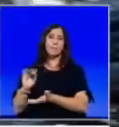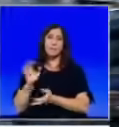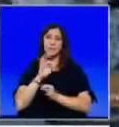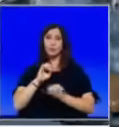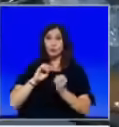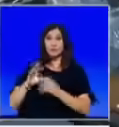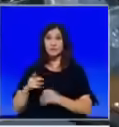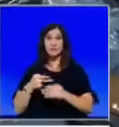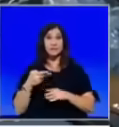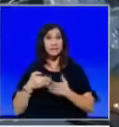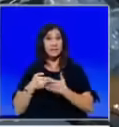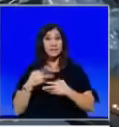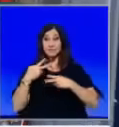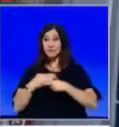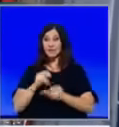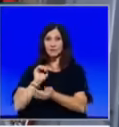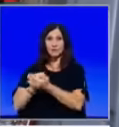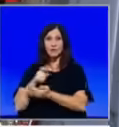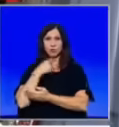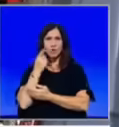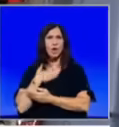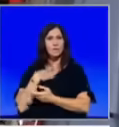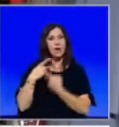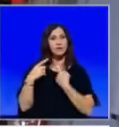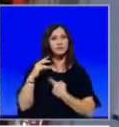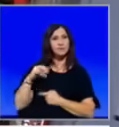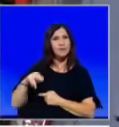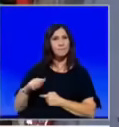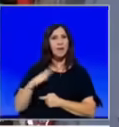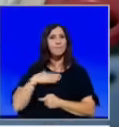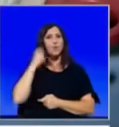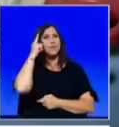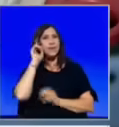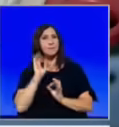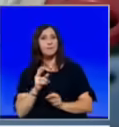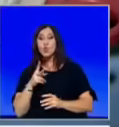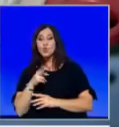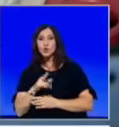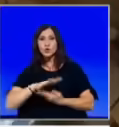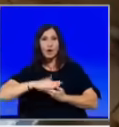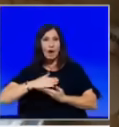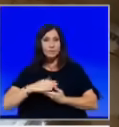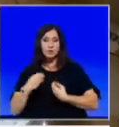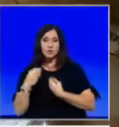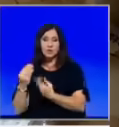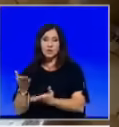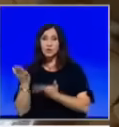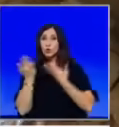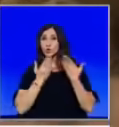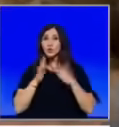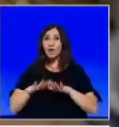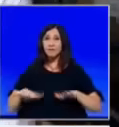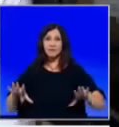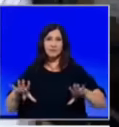изхвърля, а за да спре да ги складира с години, се водят разговори с НАП. Имало идея, например, ножиците и лаптопите да се дарят на училища и